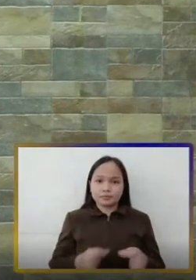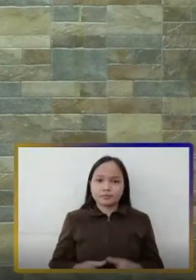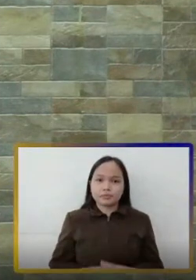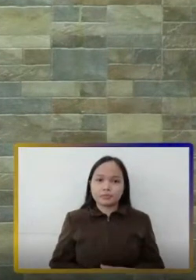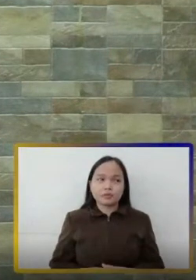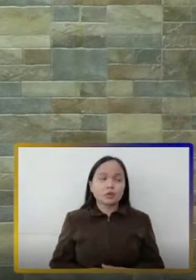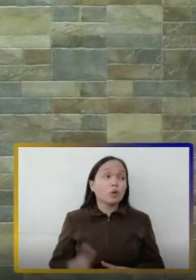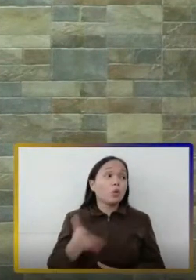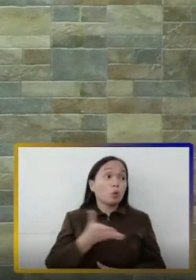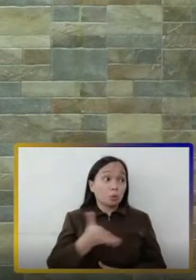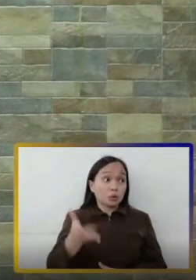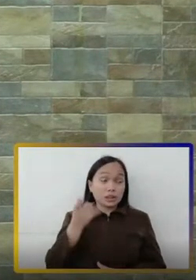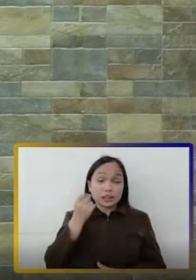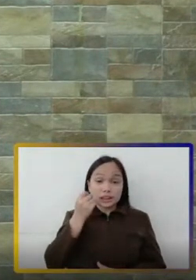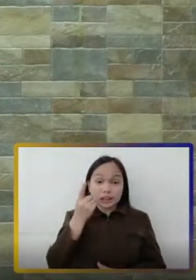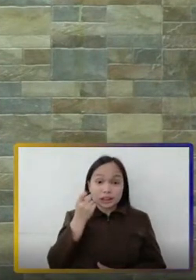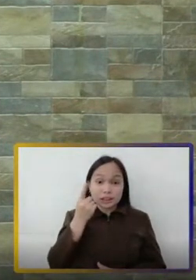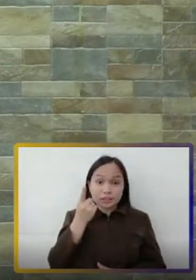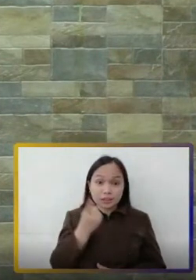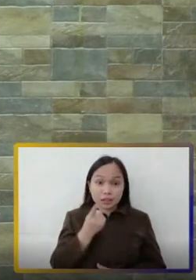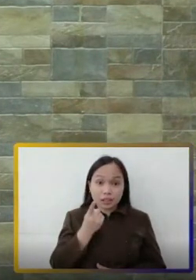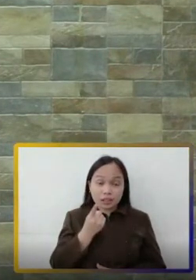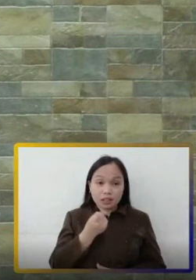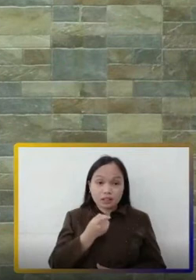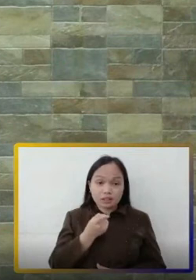Do you understand